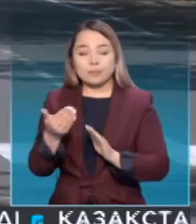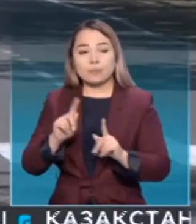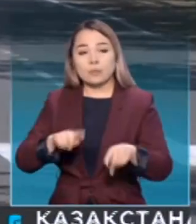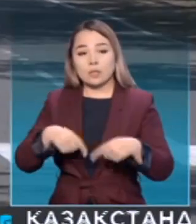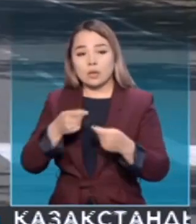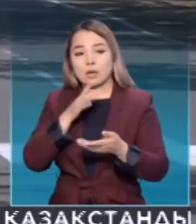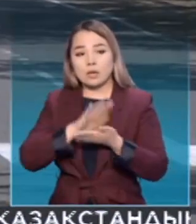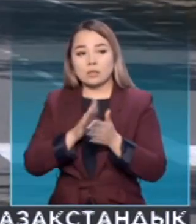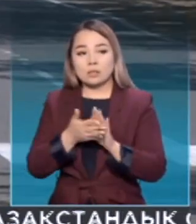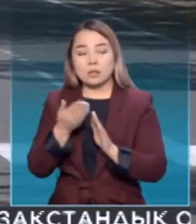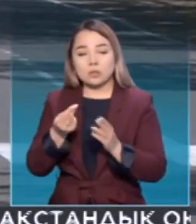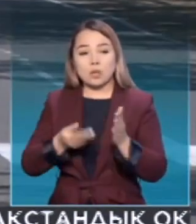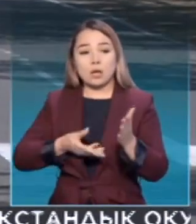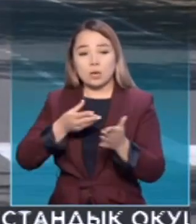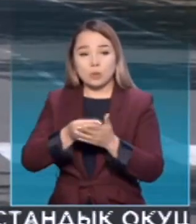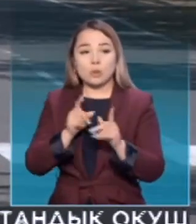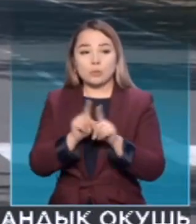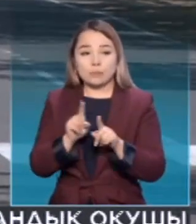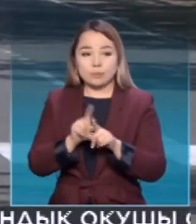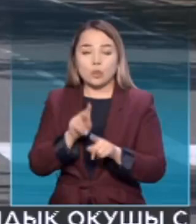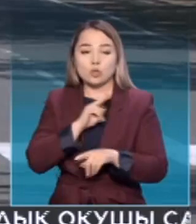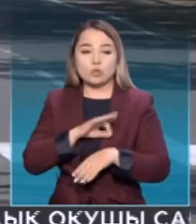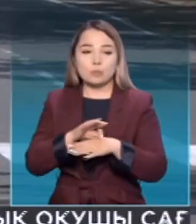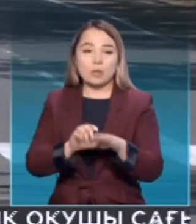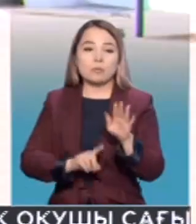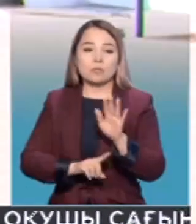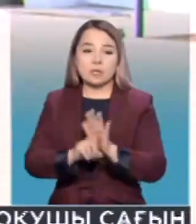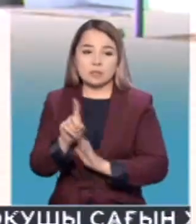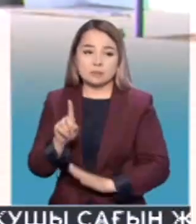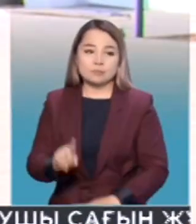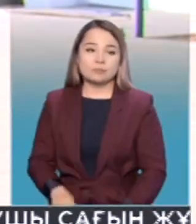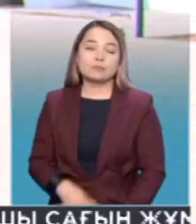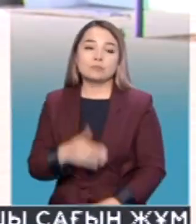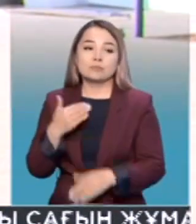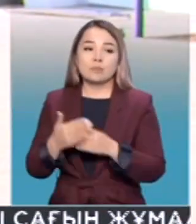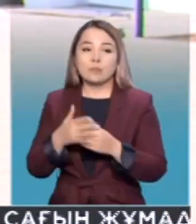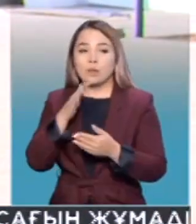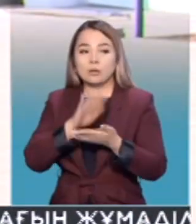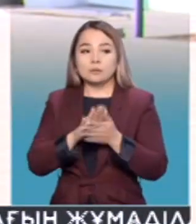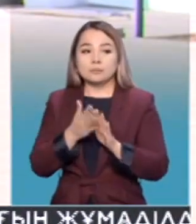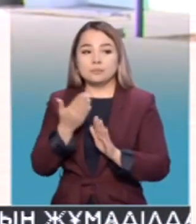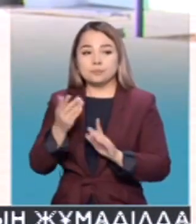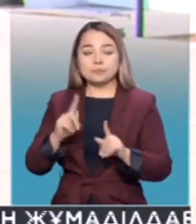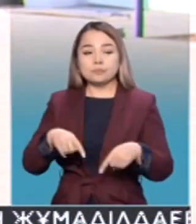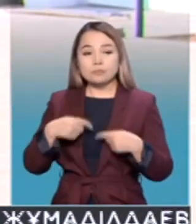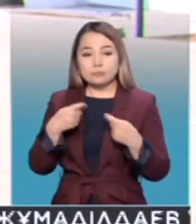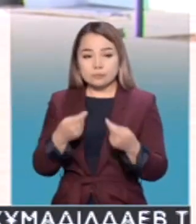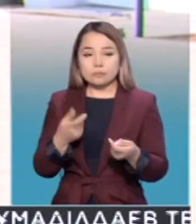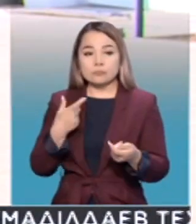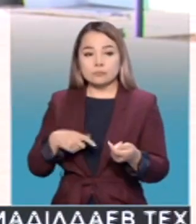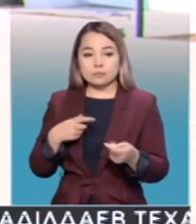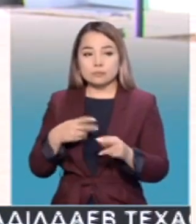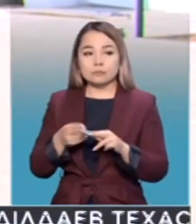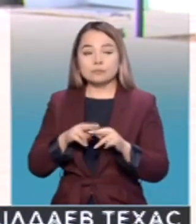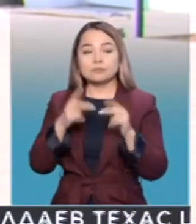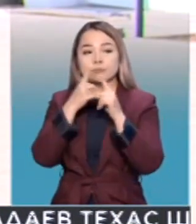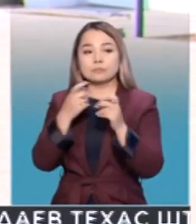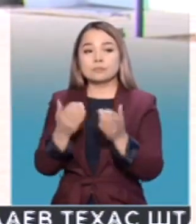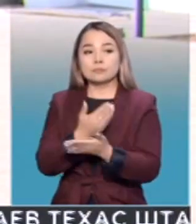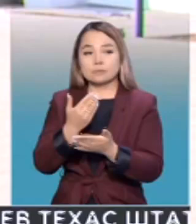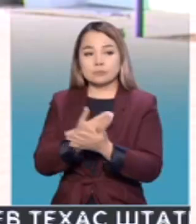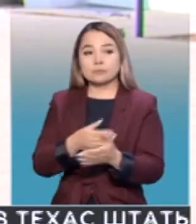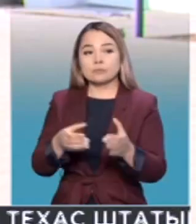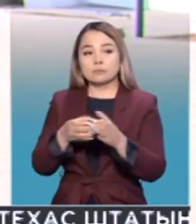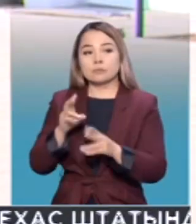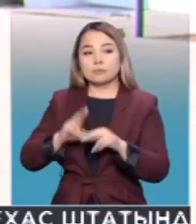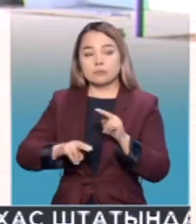белгілі мөлшерде ақша төленген жағдайда ғана жұмысты бастайды. Таяу арада берілген өздерінің ақпараттарына арнап мердігер